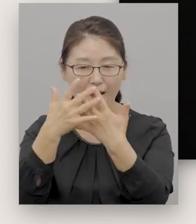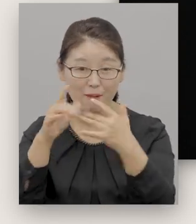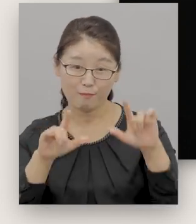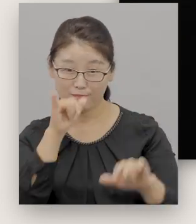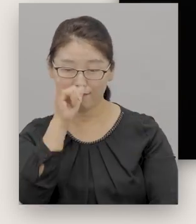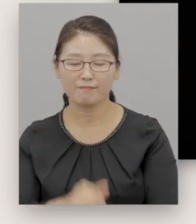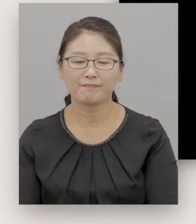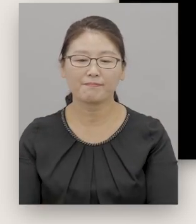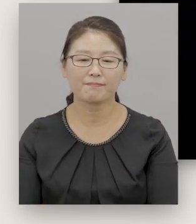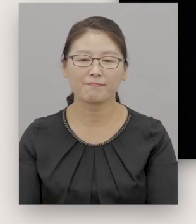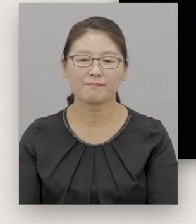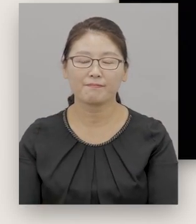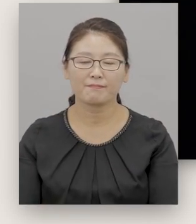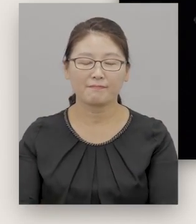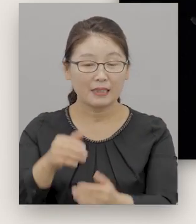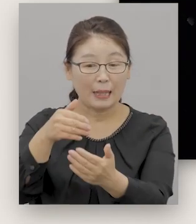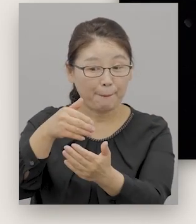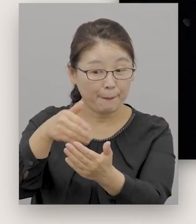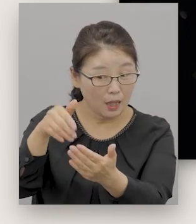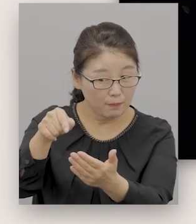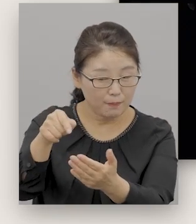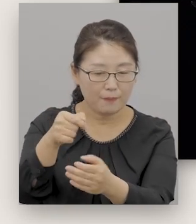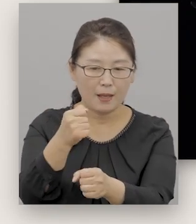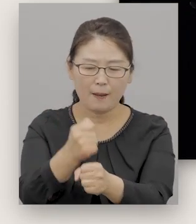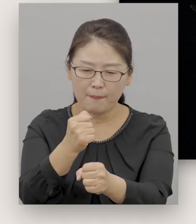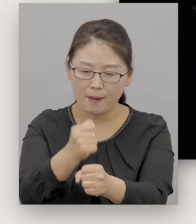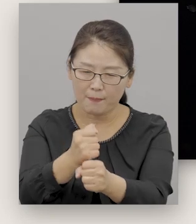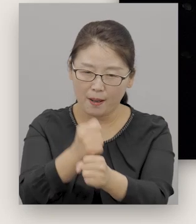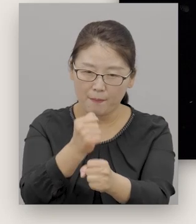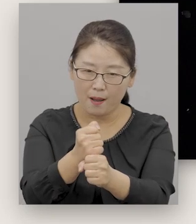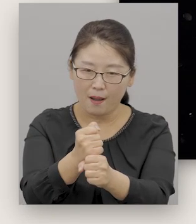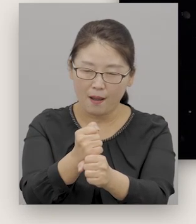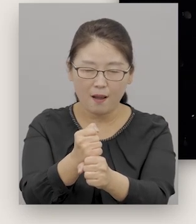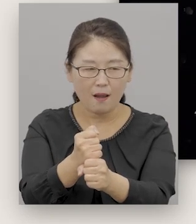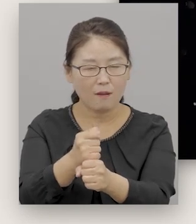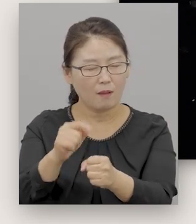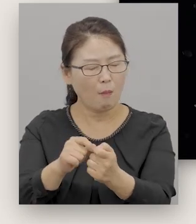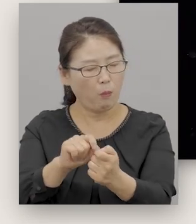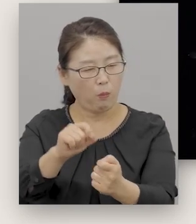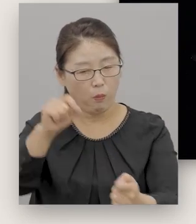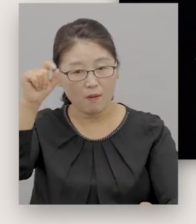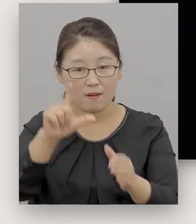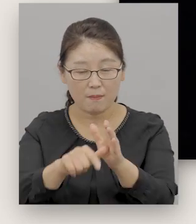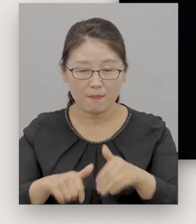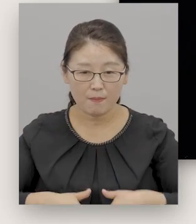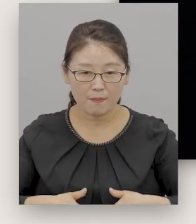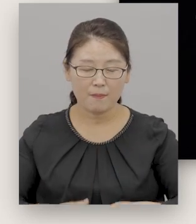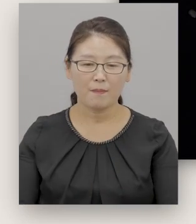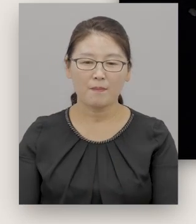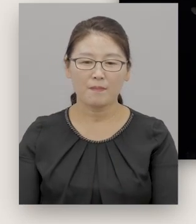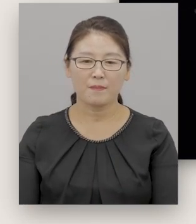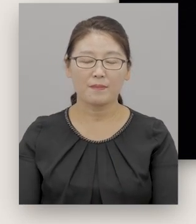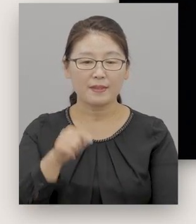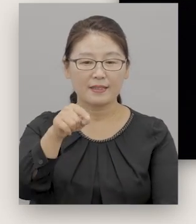수 있으십니다. 근데 이 작업을 만들기 위해서 굉장히 오랜 시간이 걸렸잖아요. 그리고 그